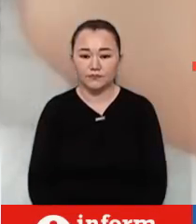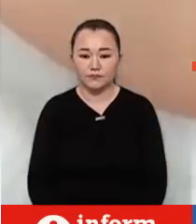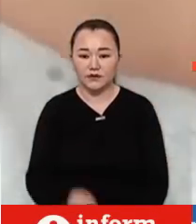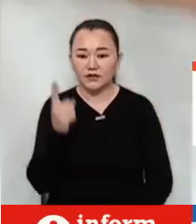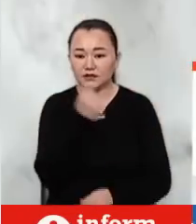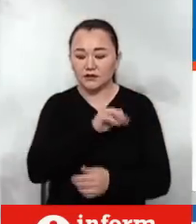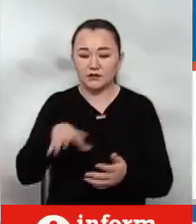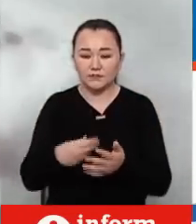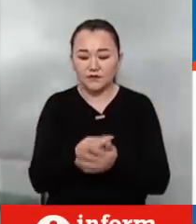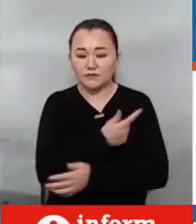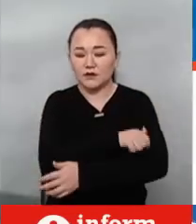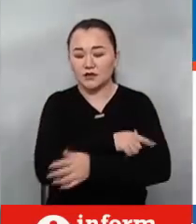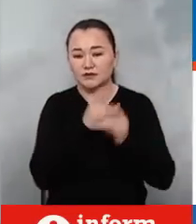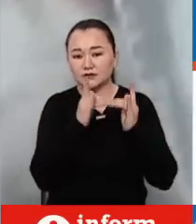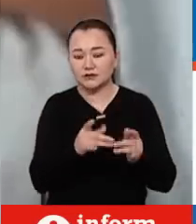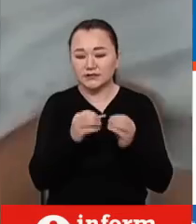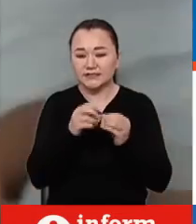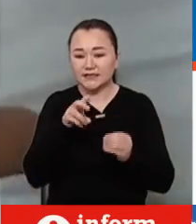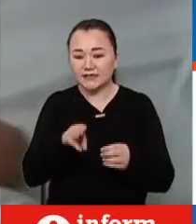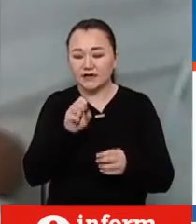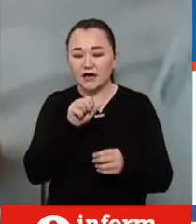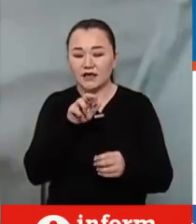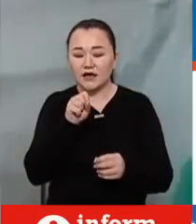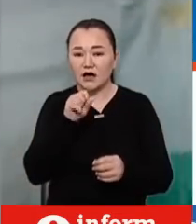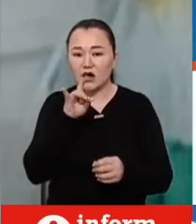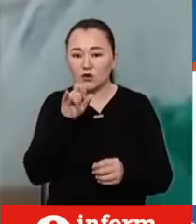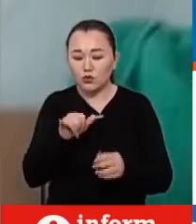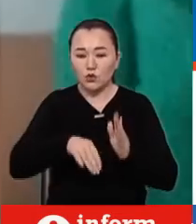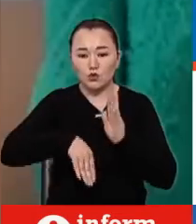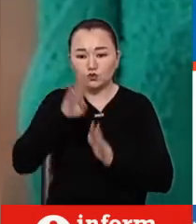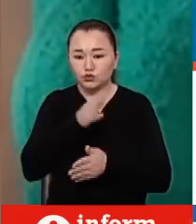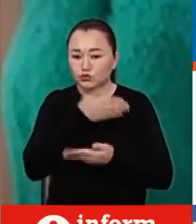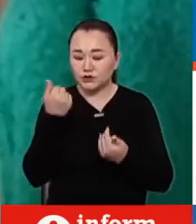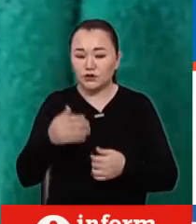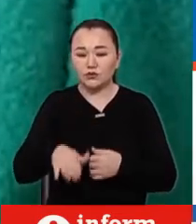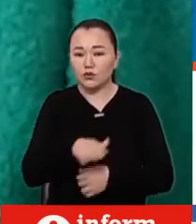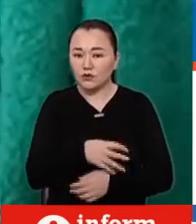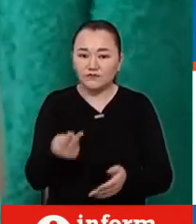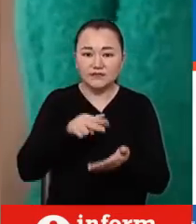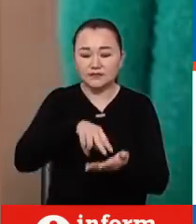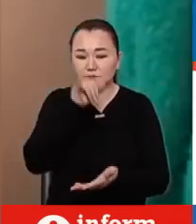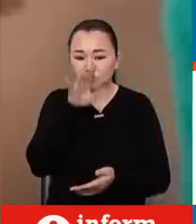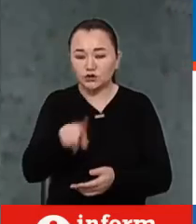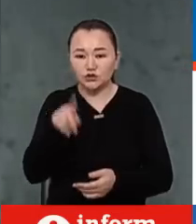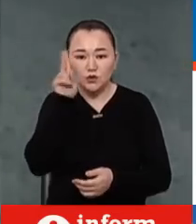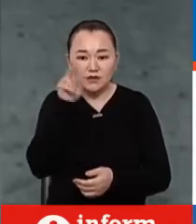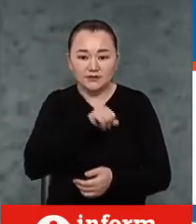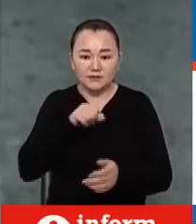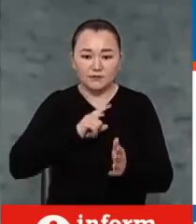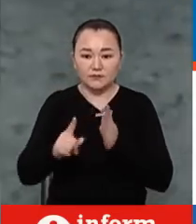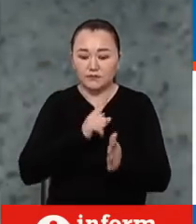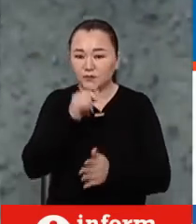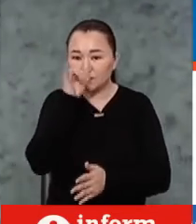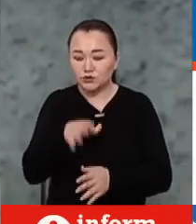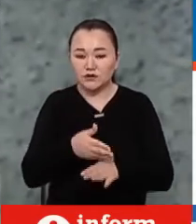Bir aptadan beri ауруханада жатқан 10 жастағы аярудың жағдайы жақсара қоймаған, аяғынан тұрмақ түгіл өздігінен дәретке шыға алмайды.